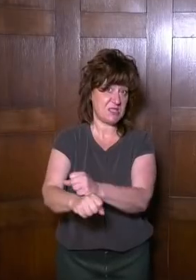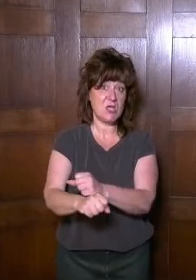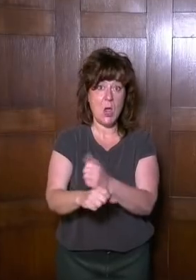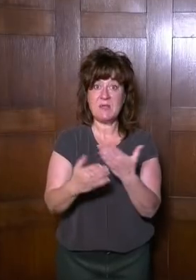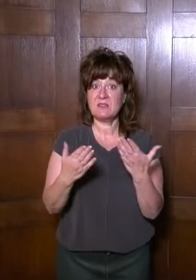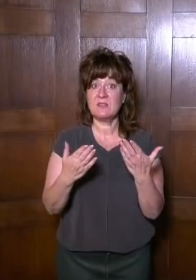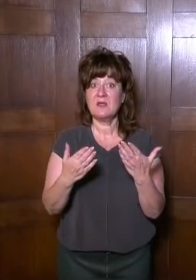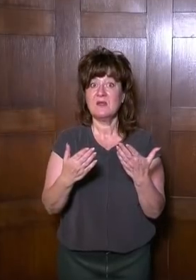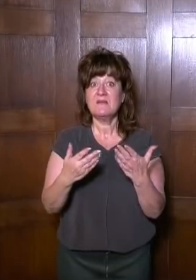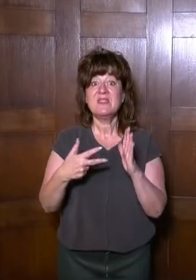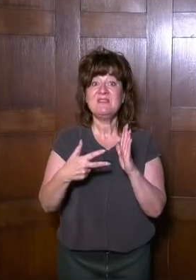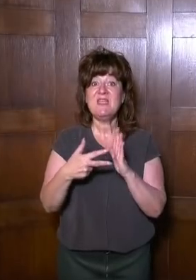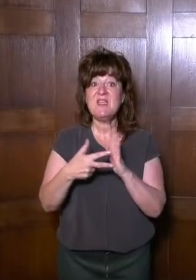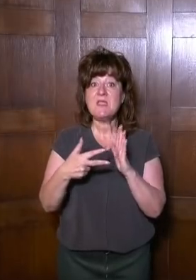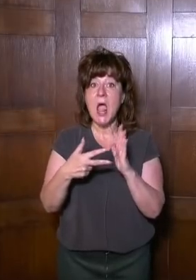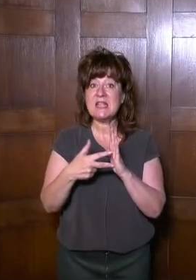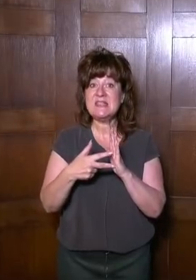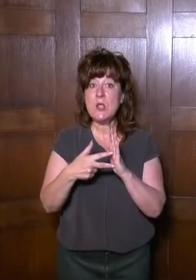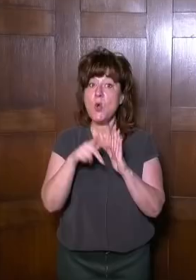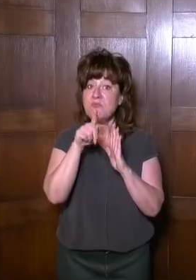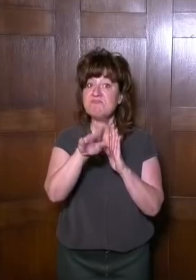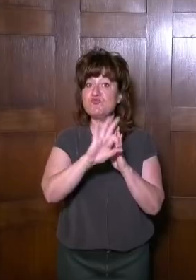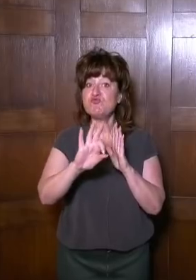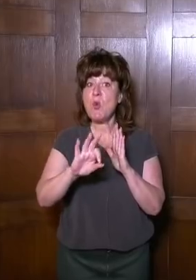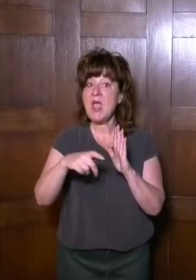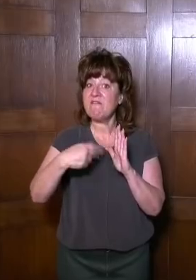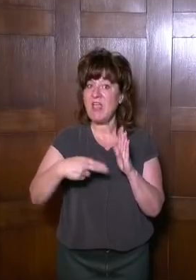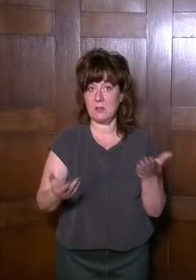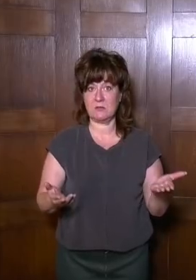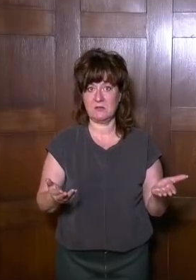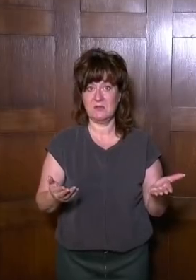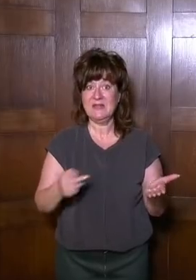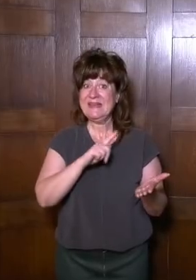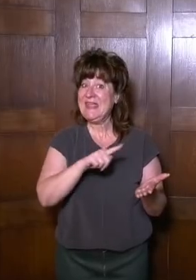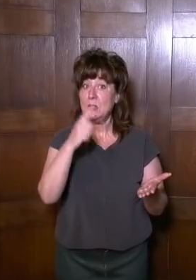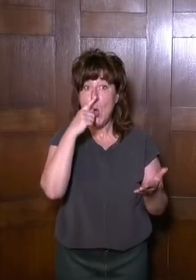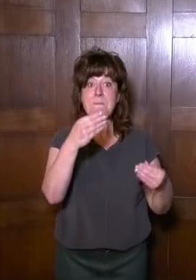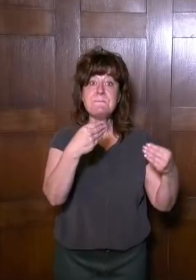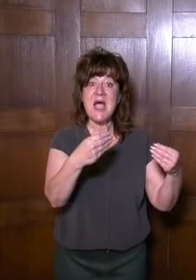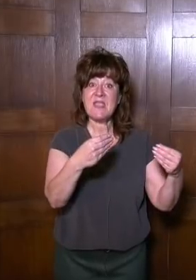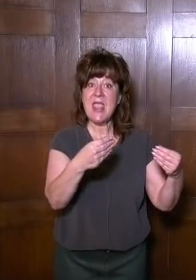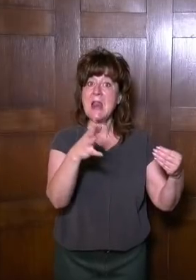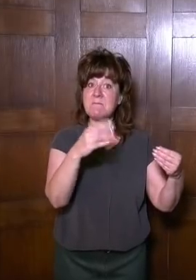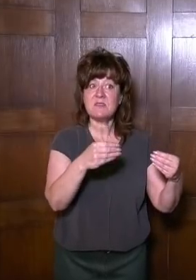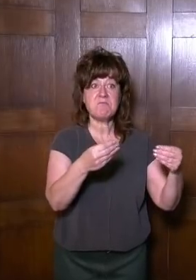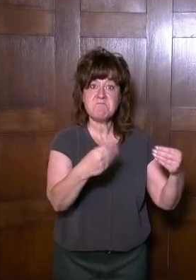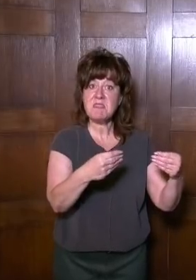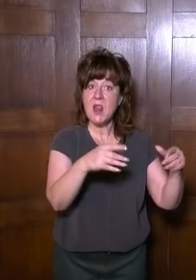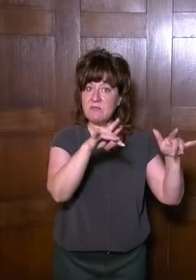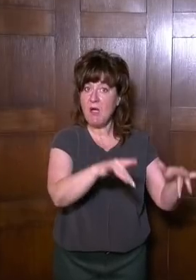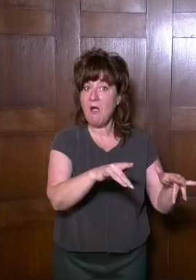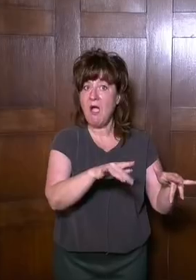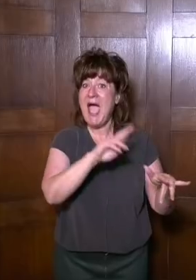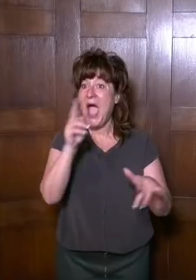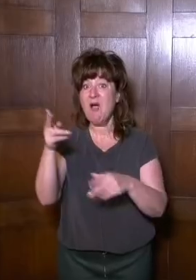fehlende Digitalisierung an den Schulen. Und zwar nicht nur der materiell, also mit entsprechenden Mitteln, sondern eben auch